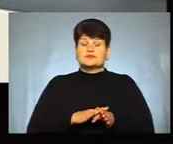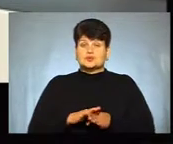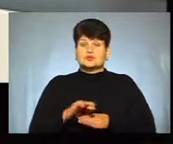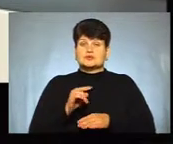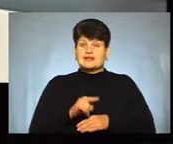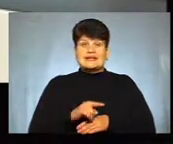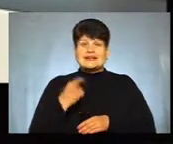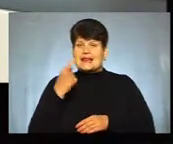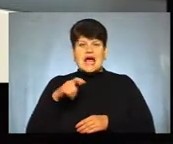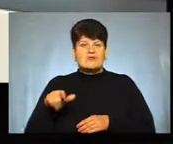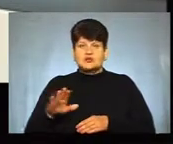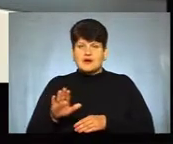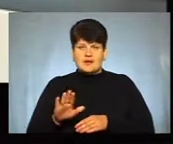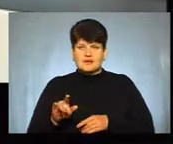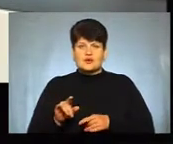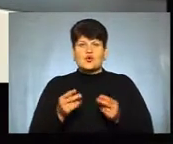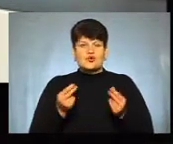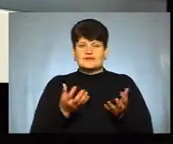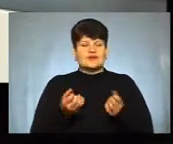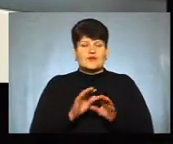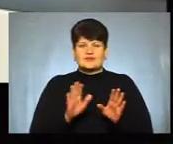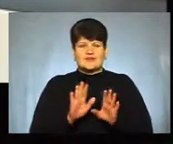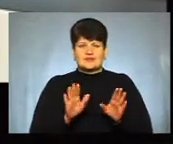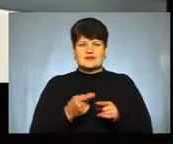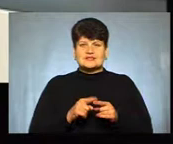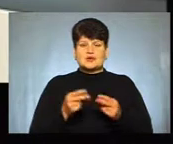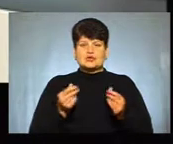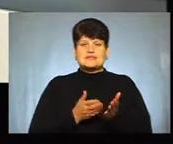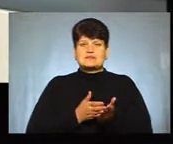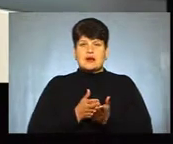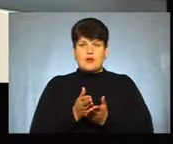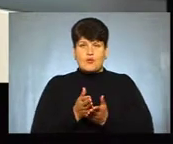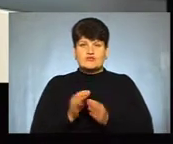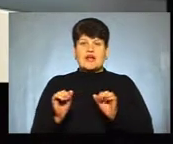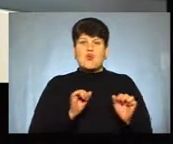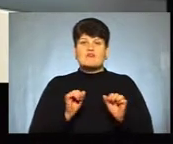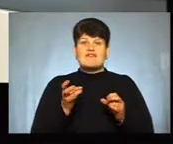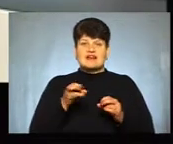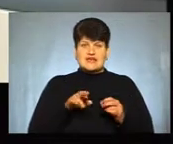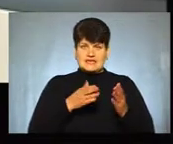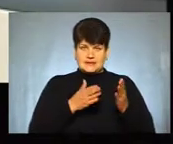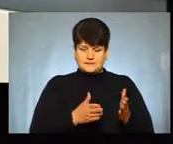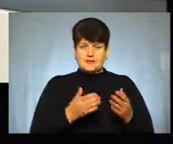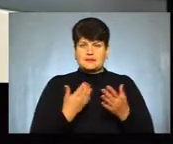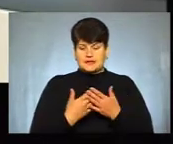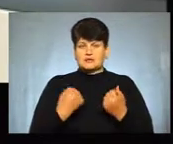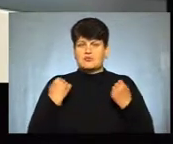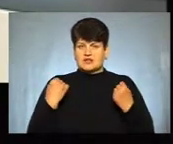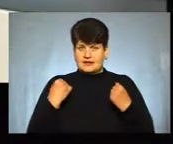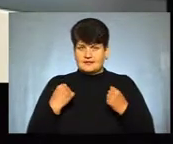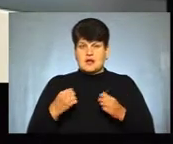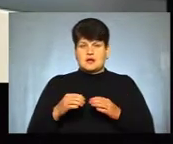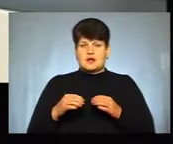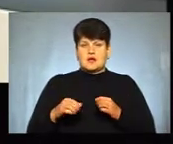не авторами. Тобто автори не отримуються коштів на руки, ці кошти будуть спрямовані на профільне управління. Ну, наприклад, якщо це спортивні майданчики